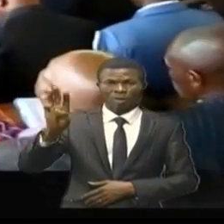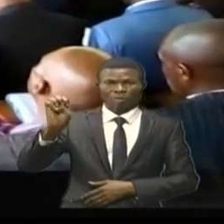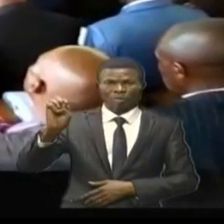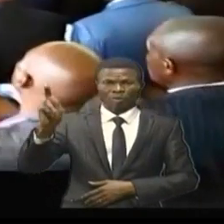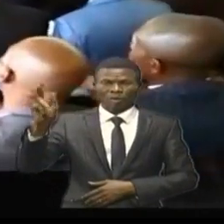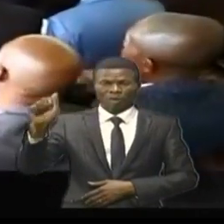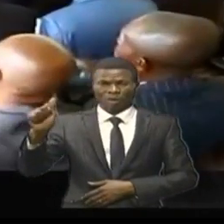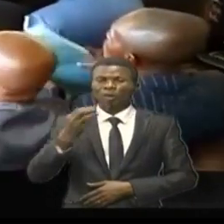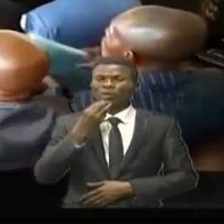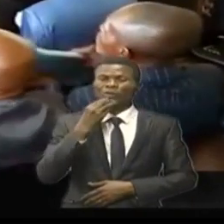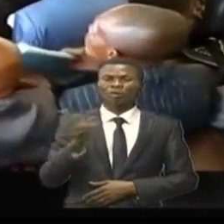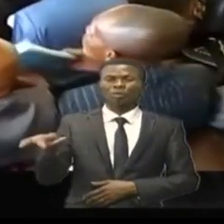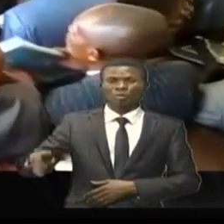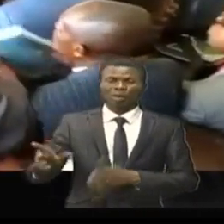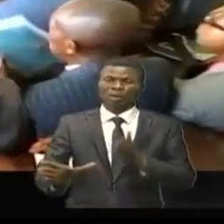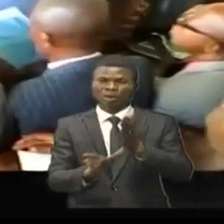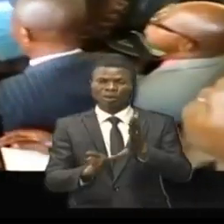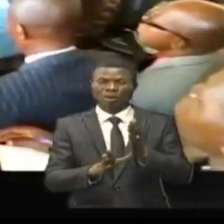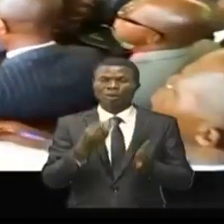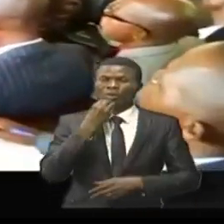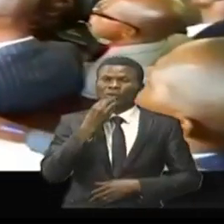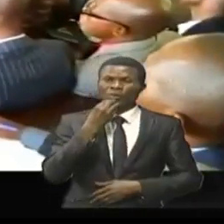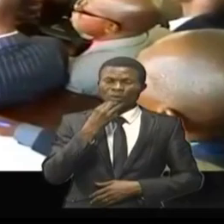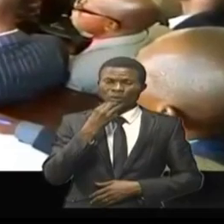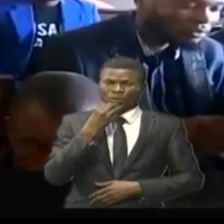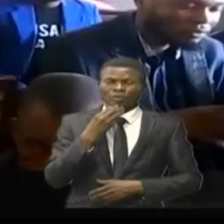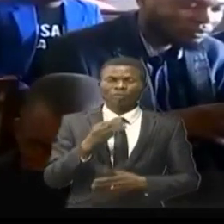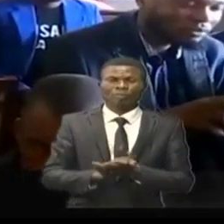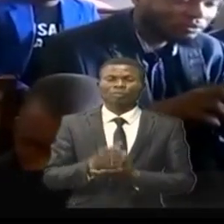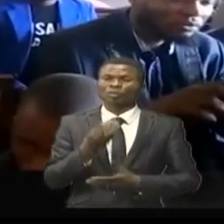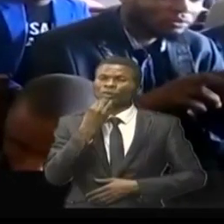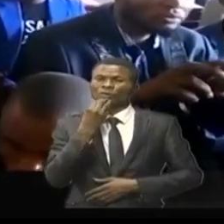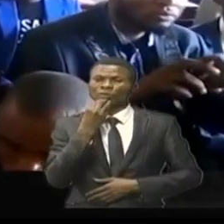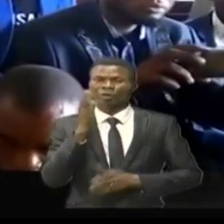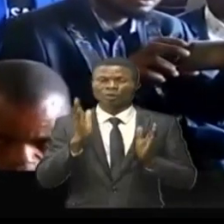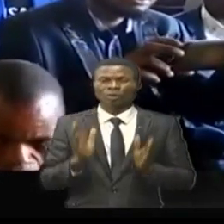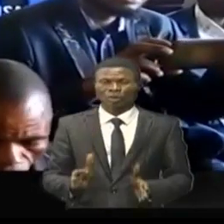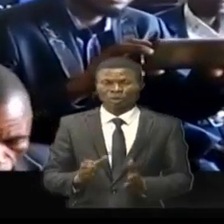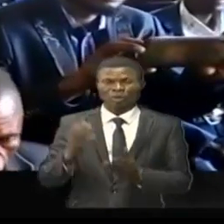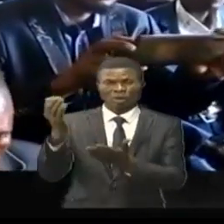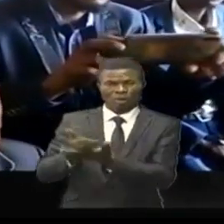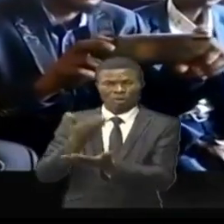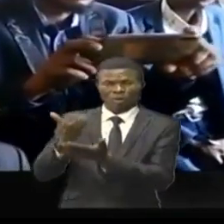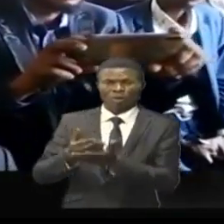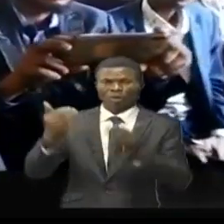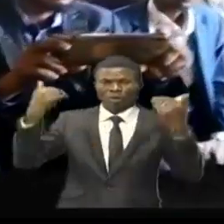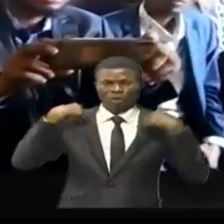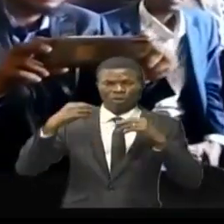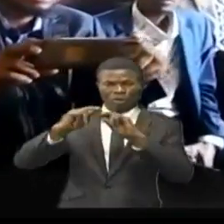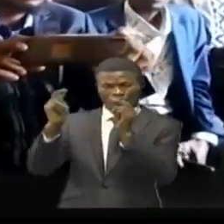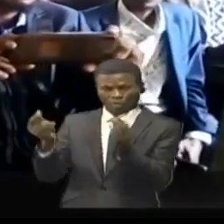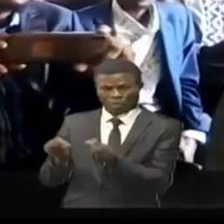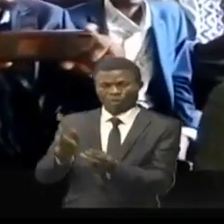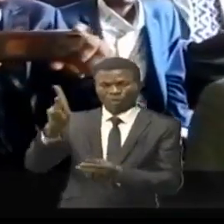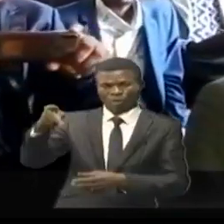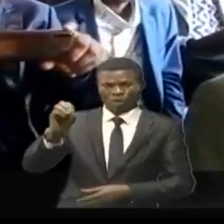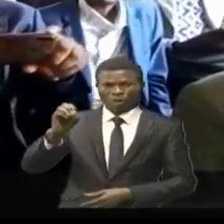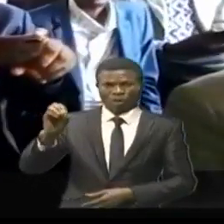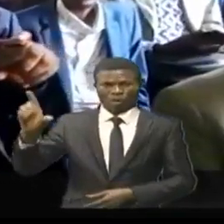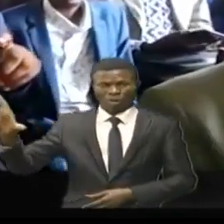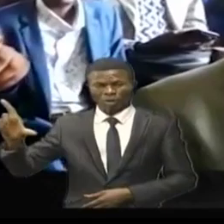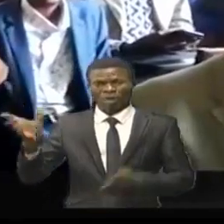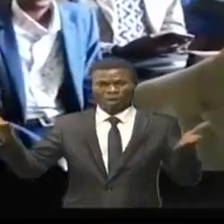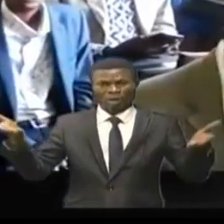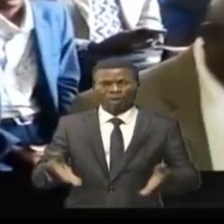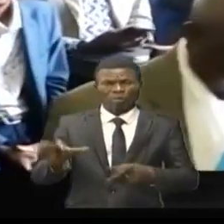inspecteurs provinciaux adjoints, les inspecteurs itinérants, les inspecteurs exploitants et chefs de poule, prennent part à un atelier